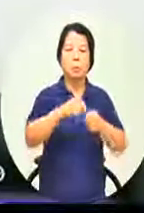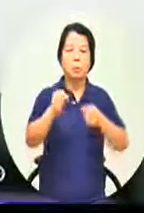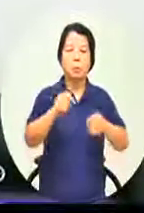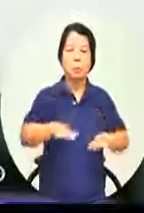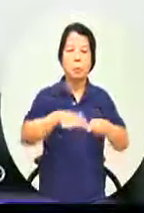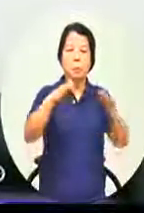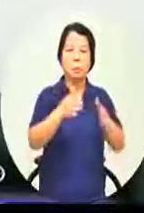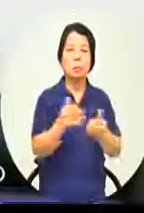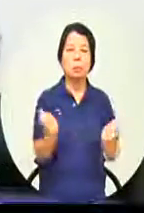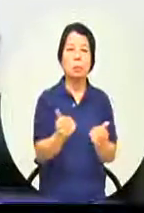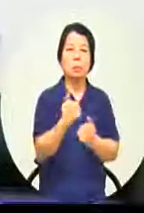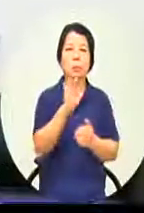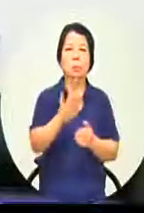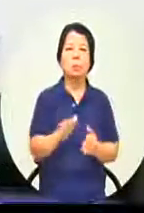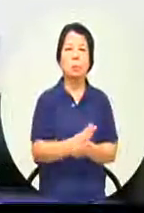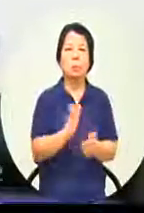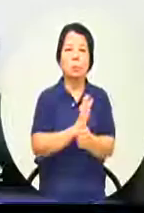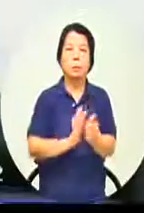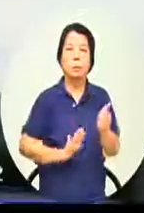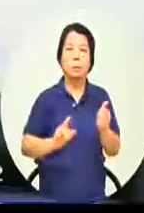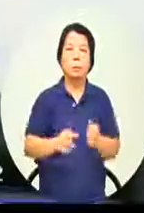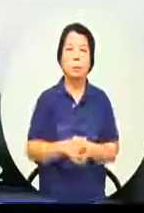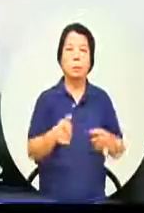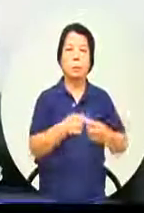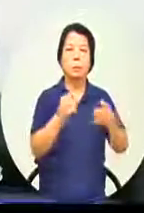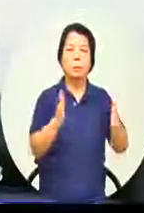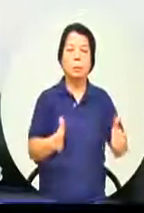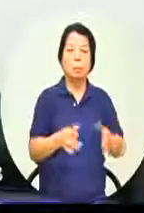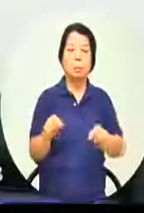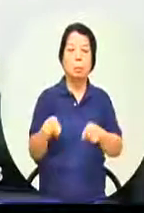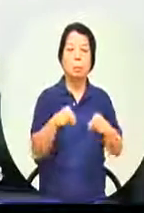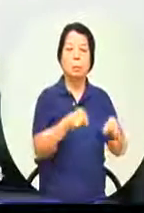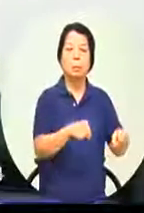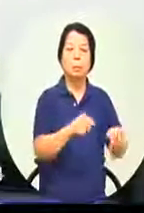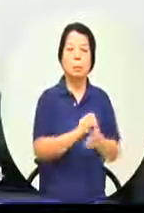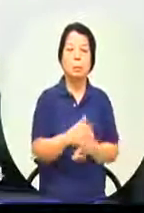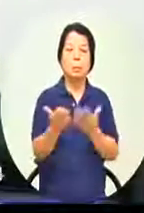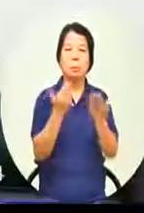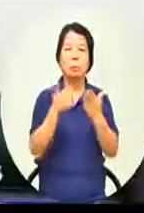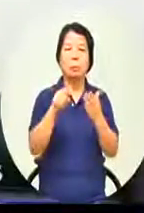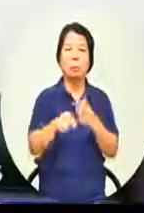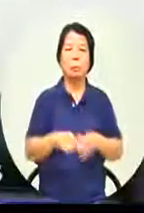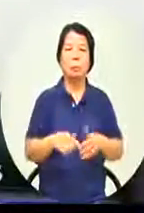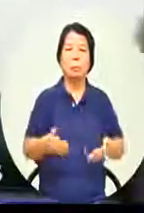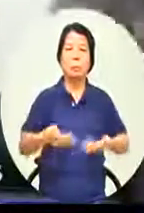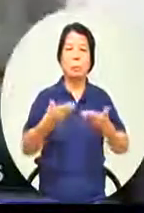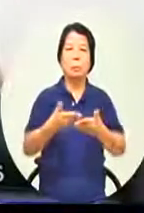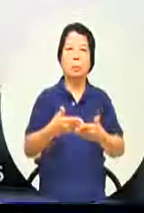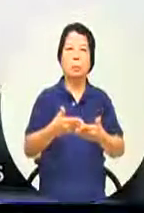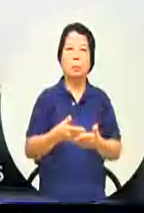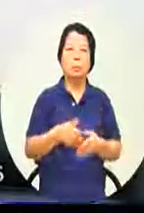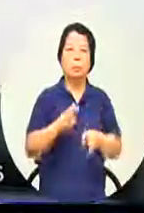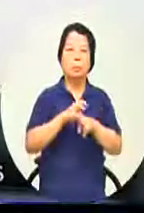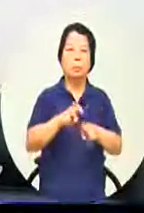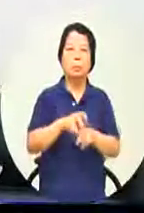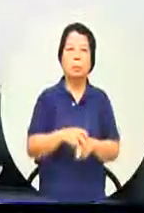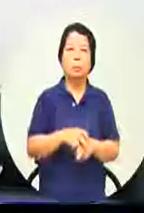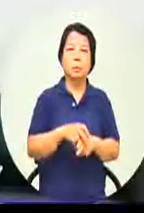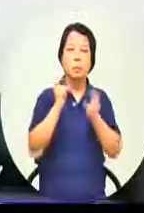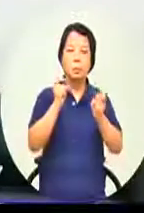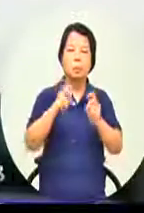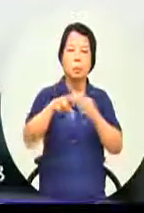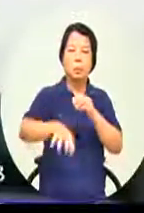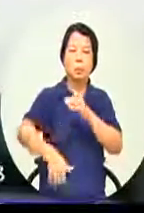来造成一期工程的延宕，那我们也很清楚哦，捷运局的同仁在这过程中其实也很努力